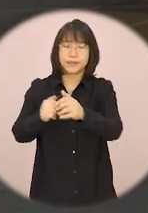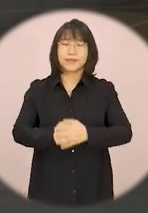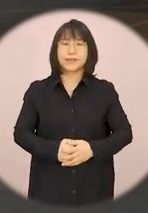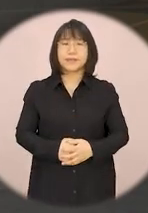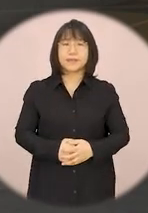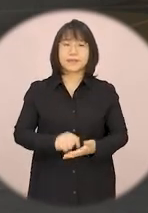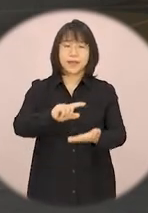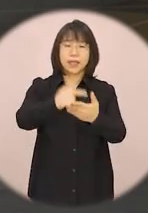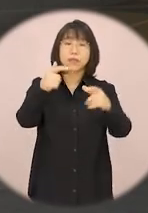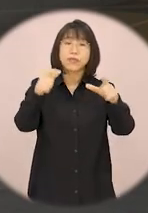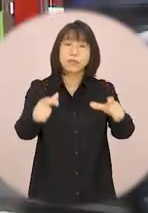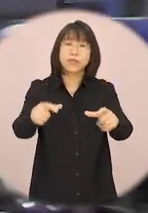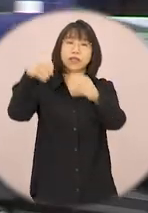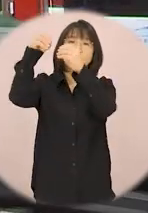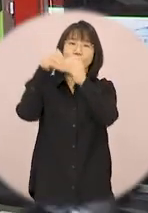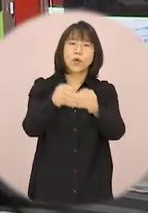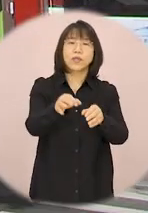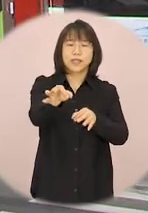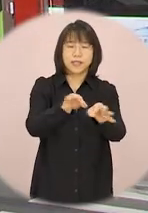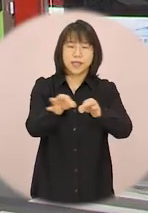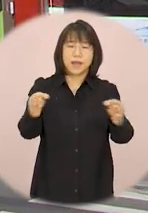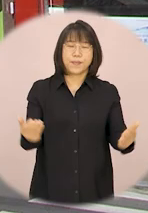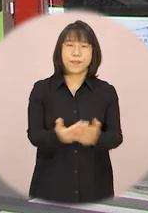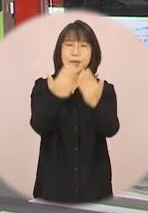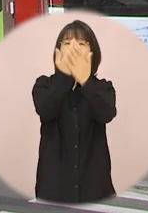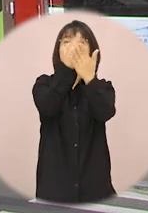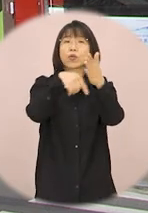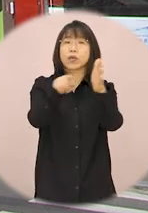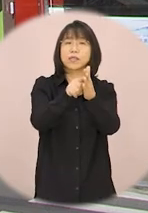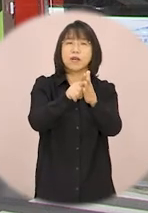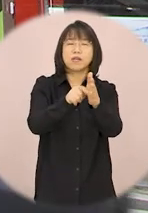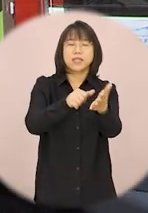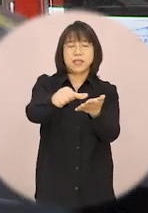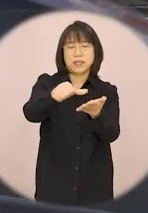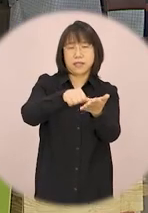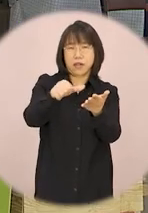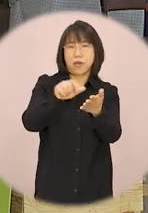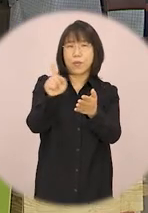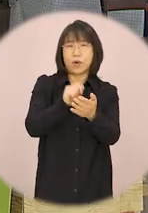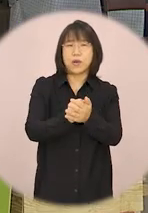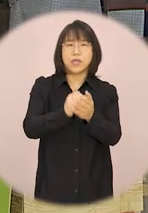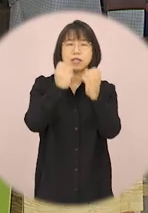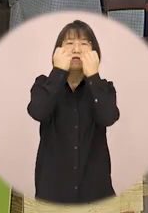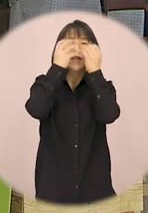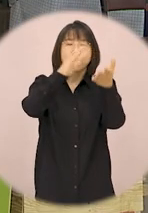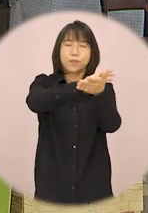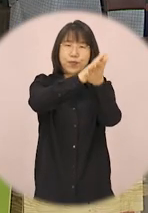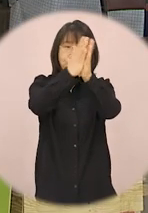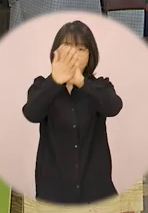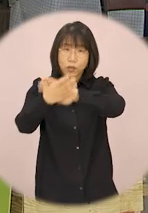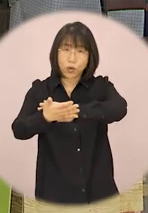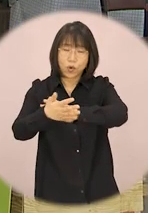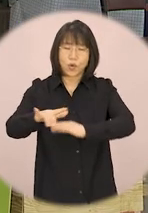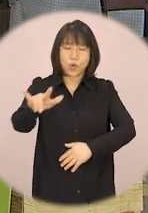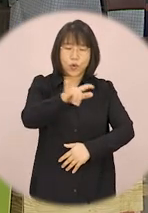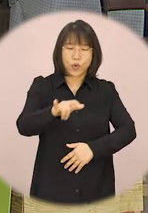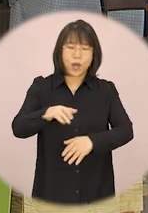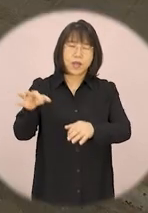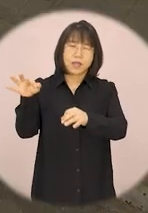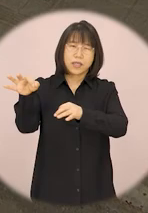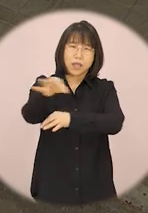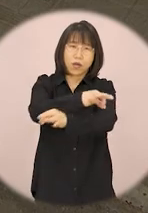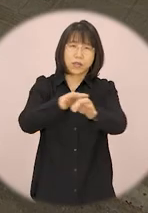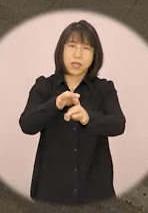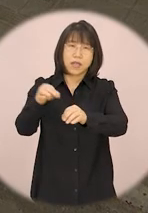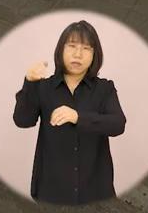부탁드립니다 한편 당초 군은 전통시장 활성화를 위해 시설현대화 사업 등을 펼치며 코로 날 그로